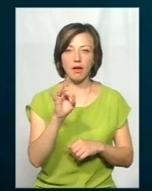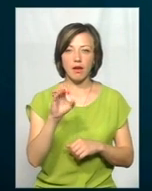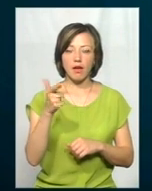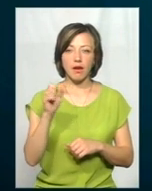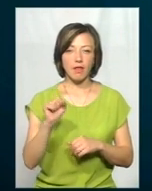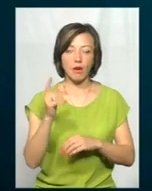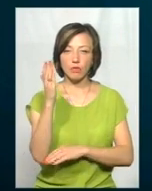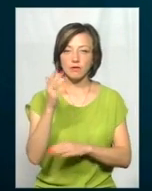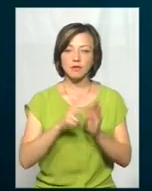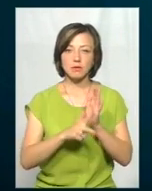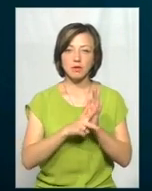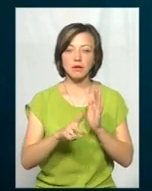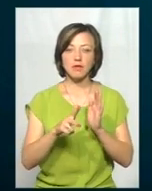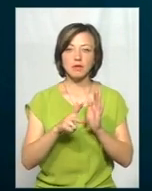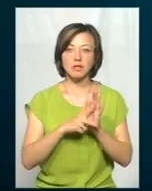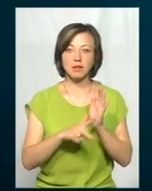голосував у